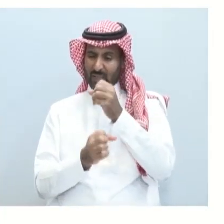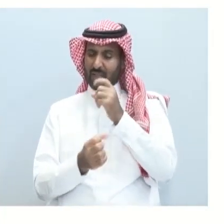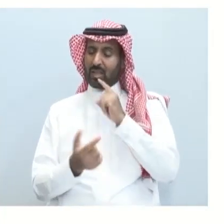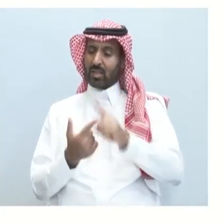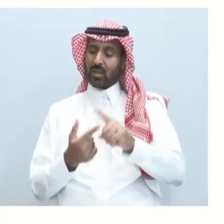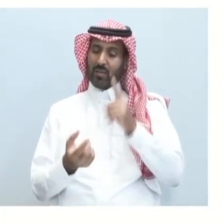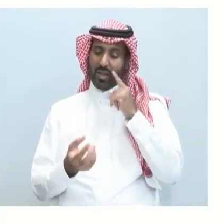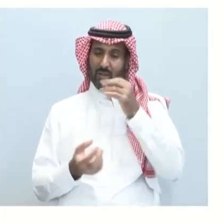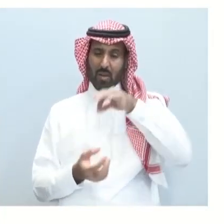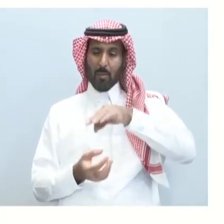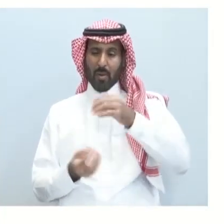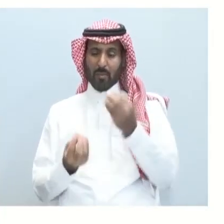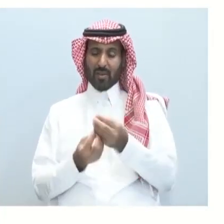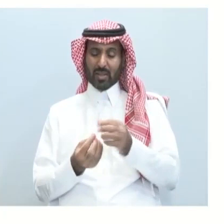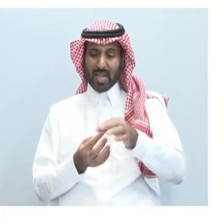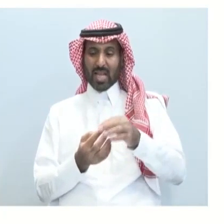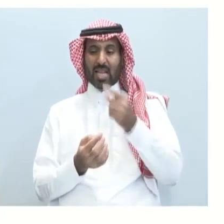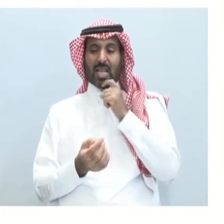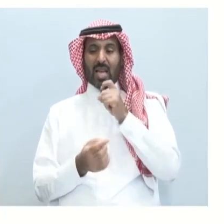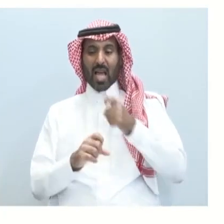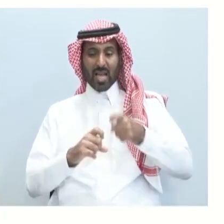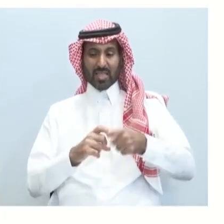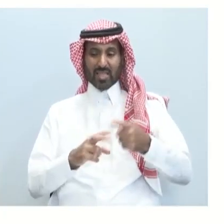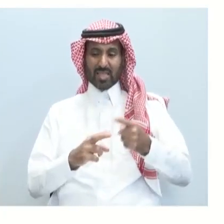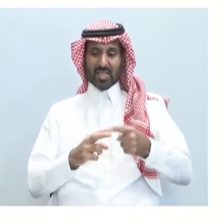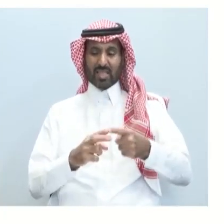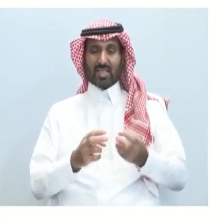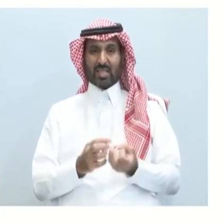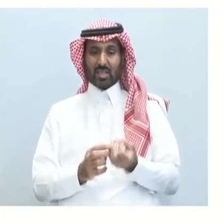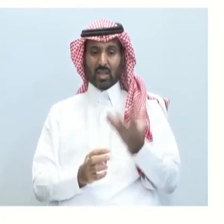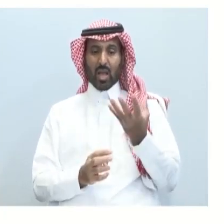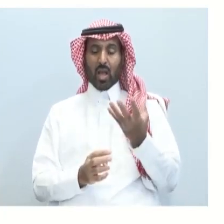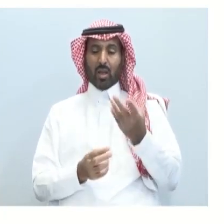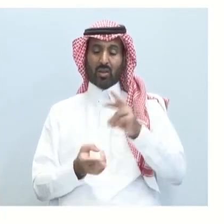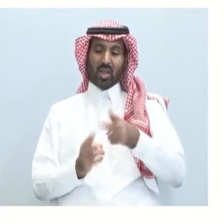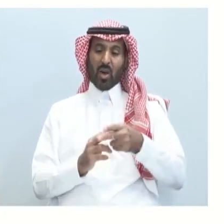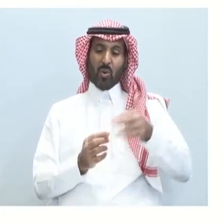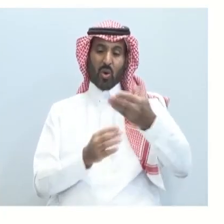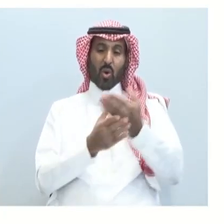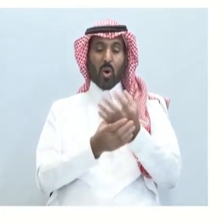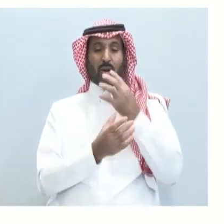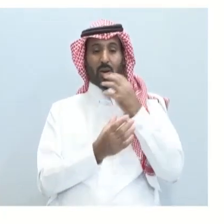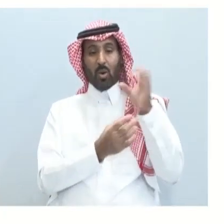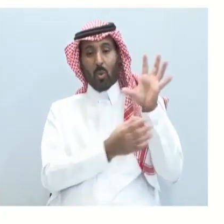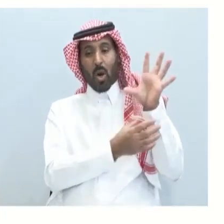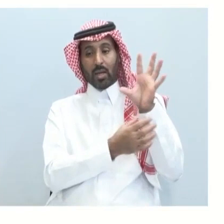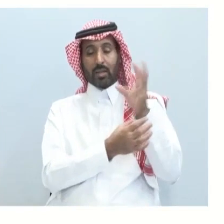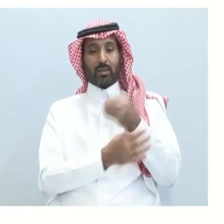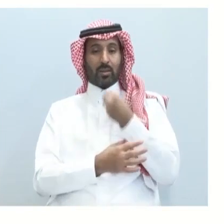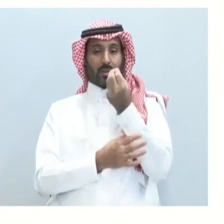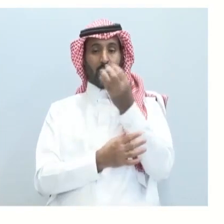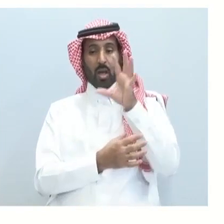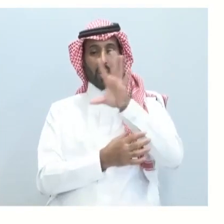الفلزات لماذا لتنتج غاز الهيدروجين كما تحول لون ورق تباع الشمس الازرق الى مين